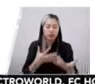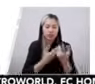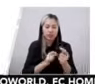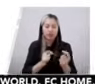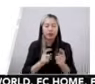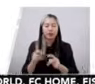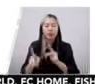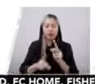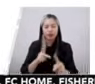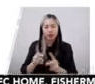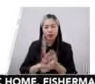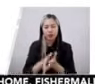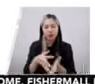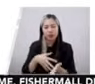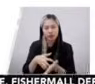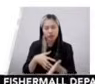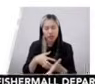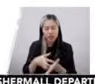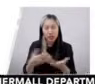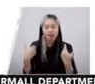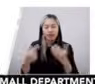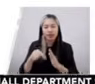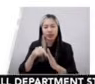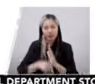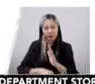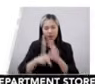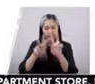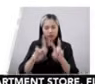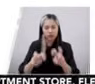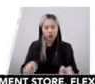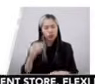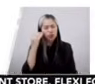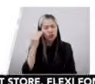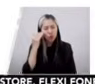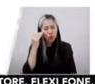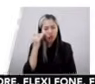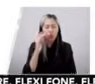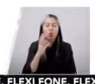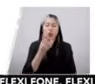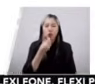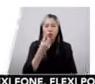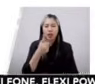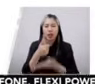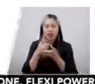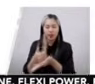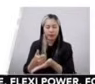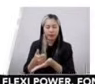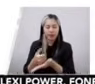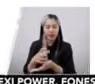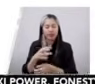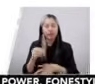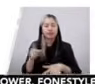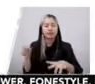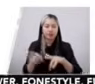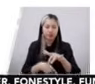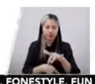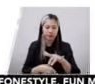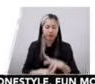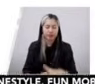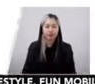para matukoy kung sino ang mga tumulong para makaalis ang dating mayor at papanagutin sila sa batas.